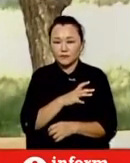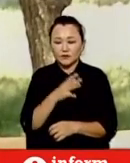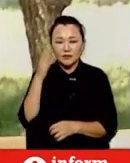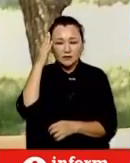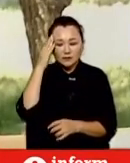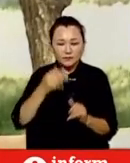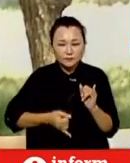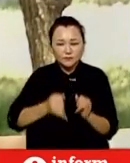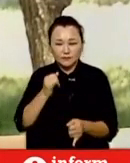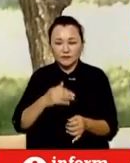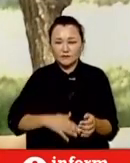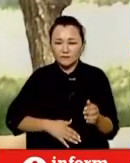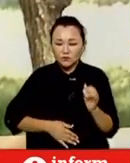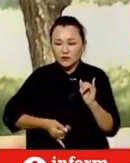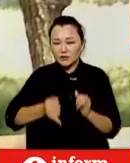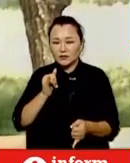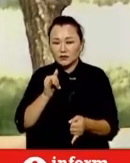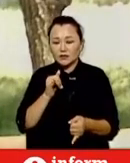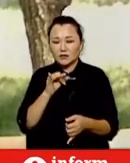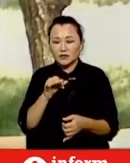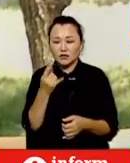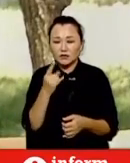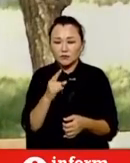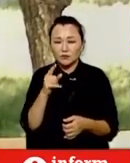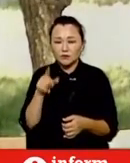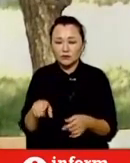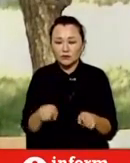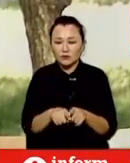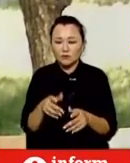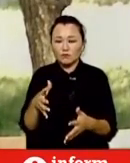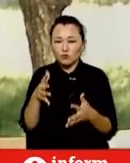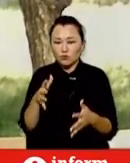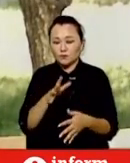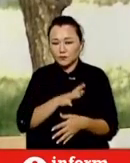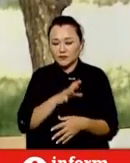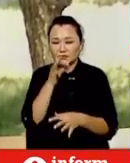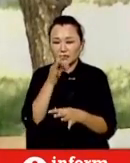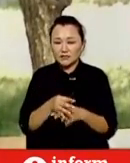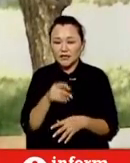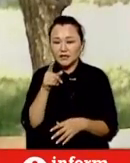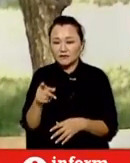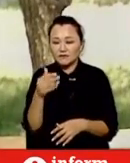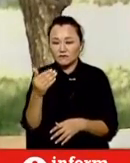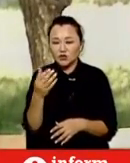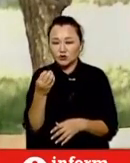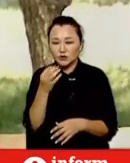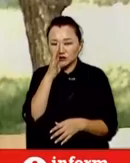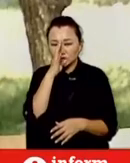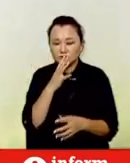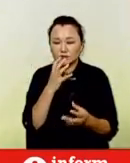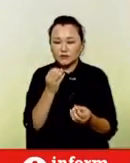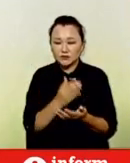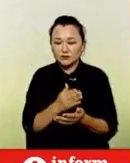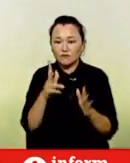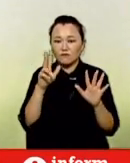Басына тепкен, ішіне тепкен. Баланы сөйтіп қорқытқан, балаға айтқан, сенің әлі 4 айың бар, қазір